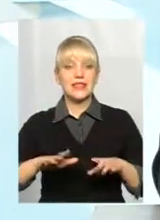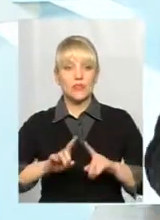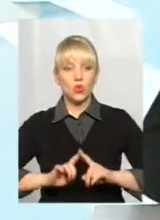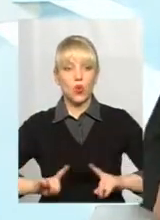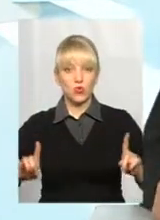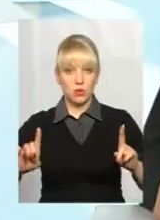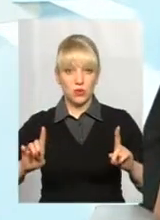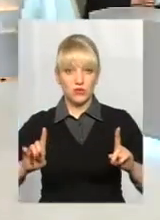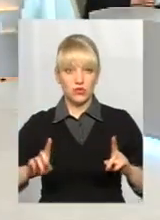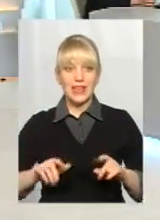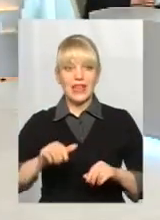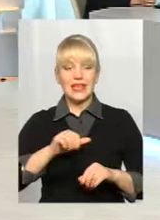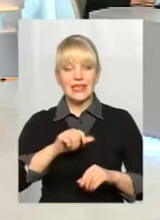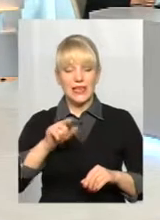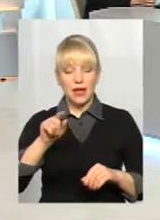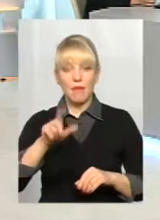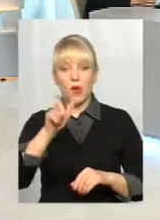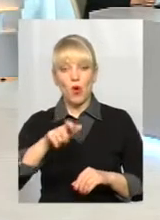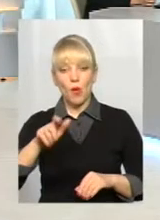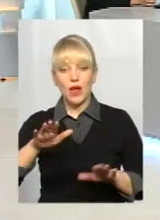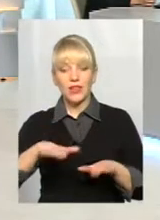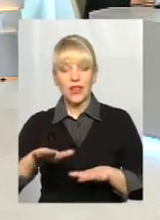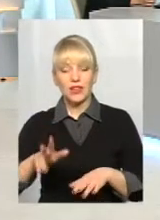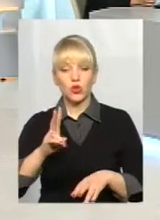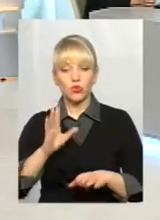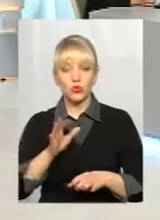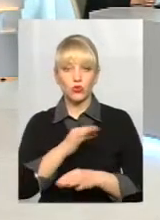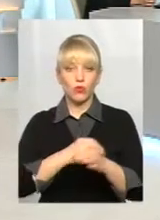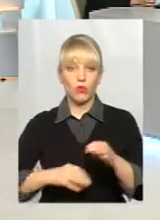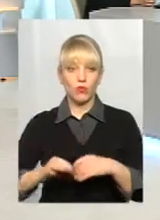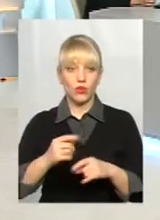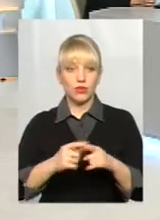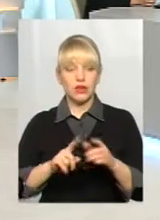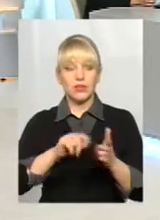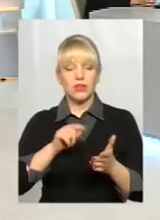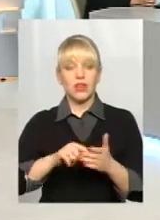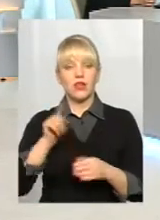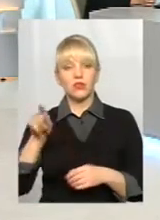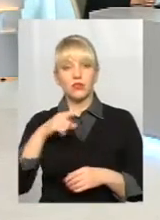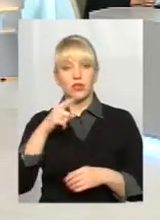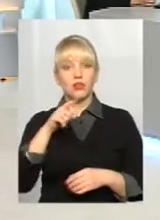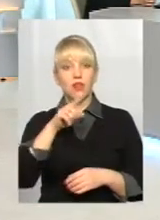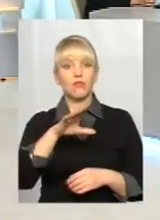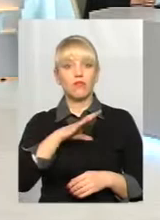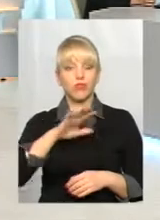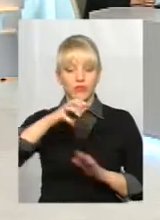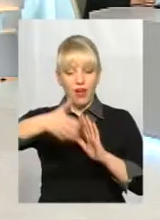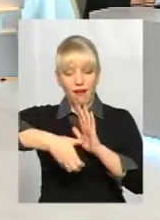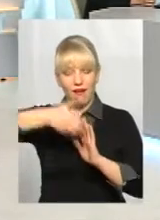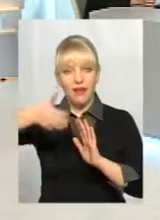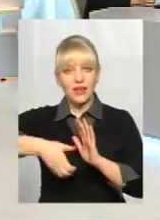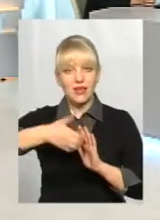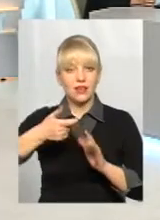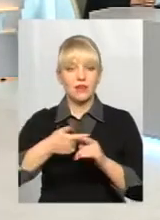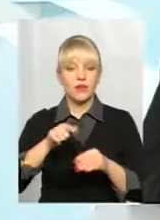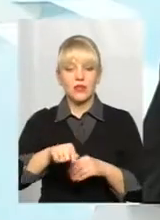саме от місцеві громадяни, коли зберуться обговорювати оце питання, той скаже, що а там був кар'єр, його потім засипали,